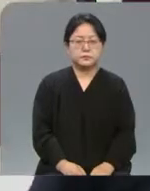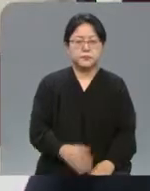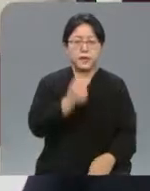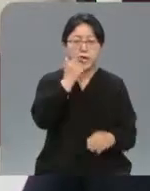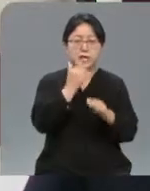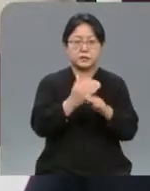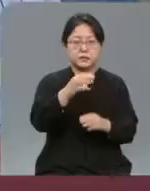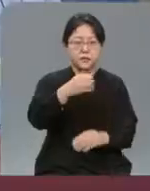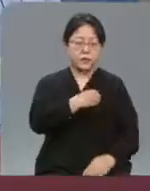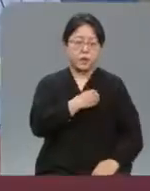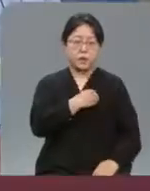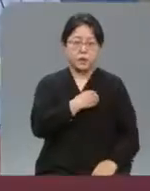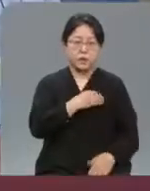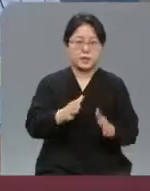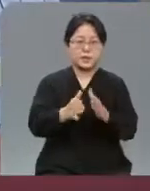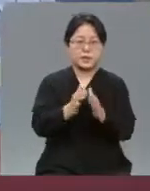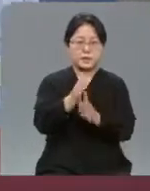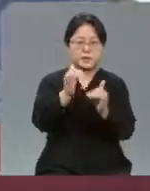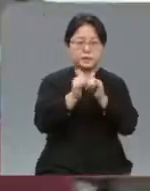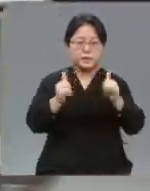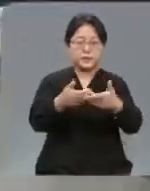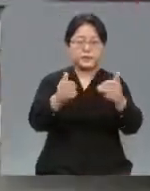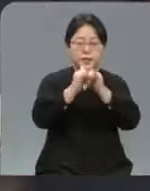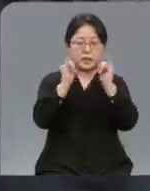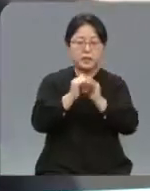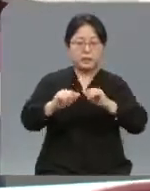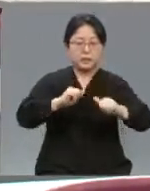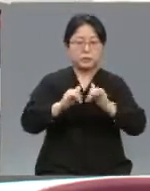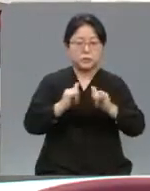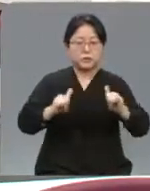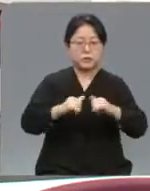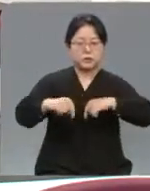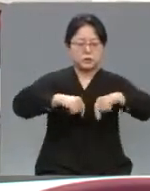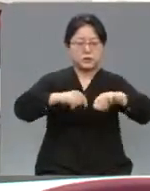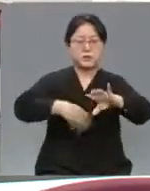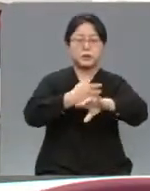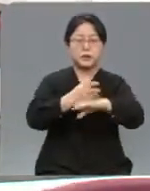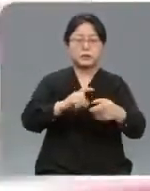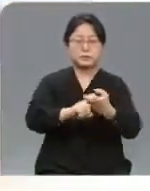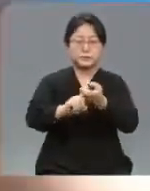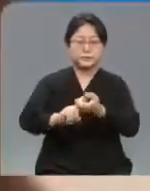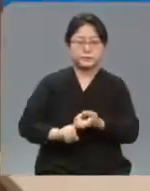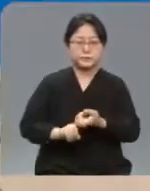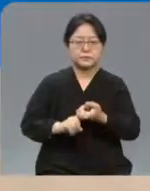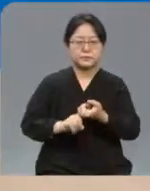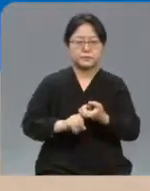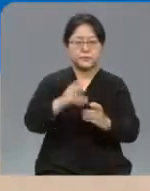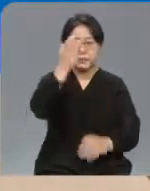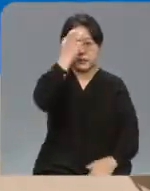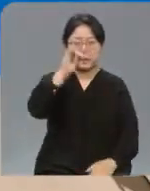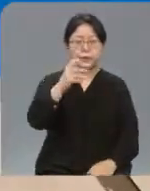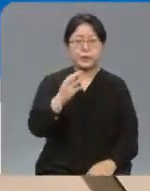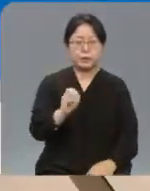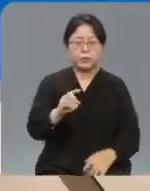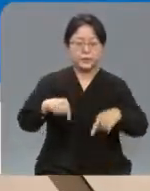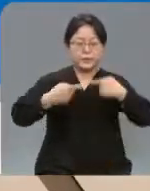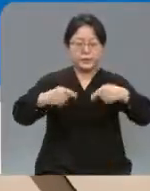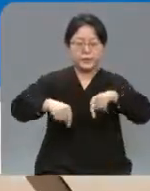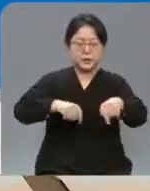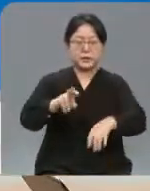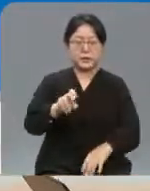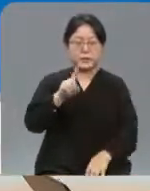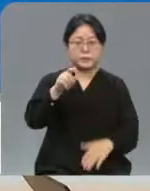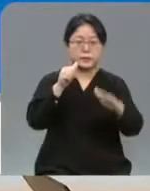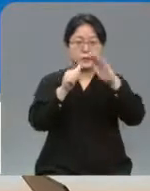더불어 민주당 당원과 시민 사회 활동가들이 모인 광주전남 정치 경 연대 최대 용천 참여 자치 21